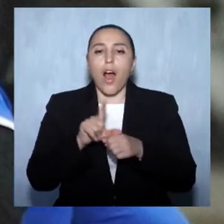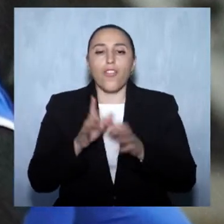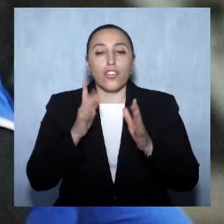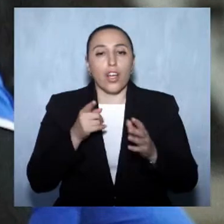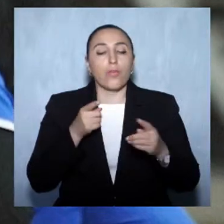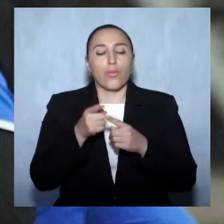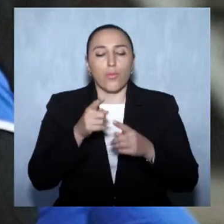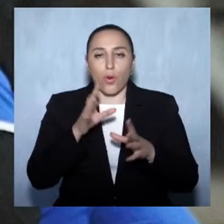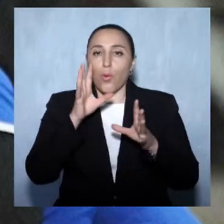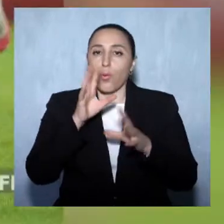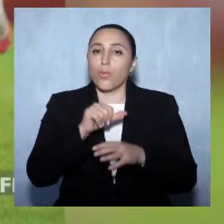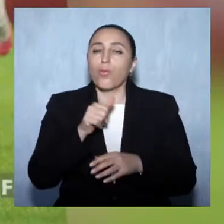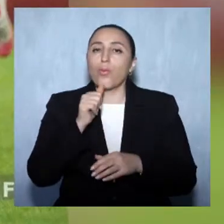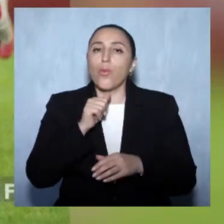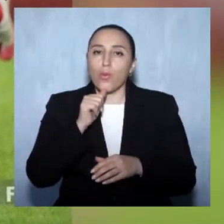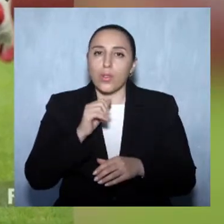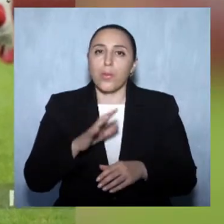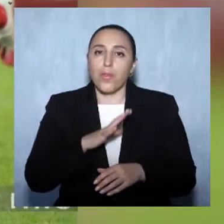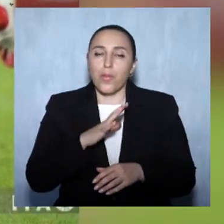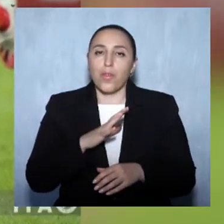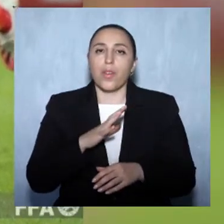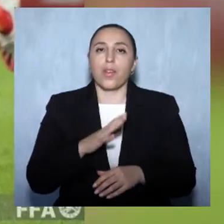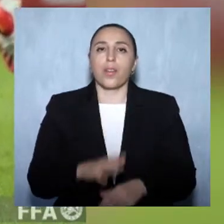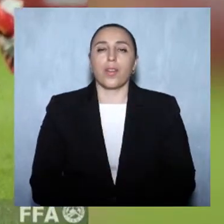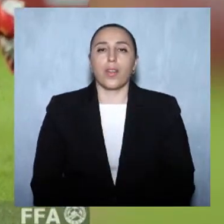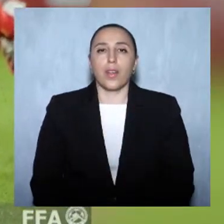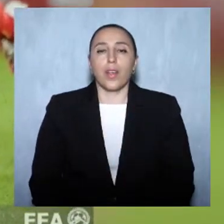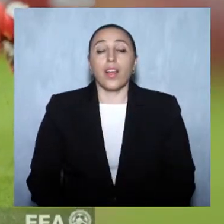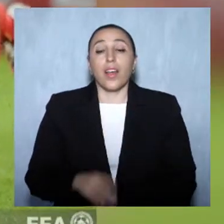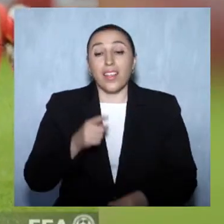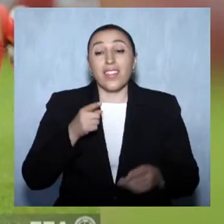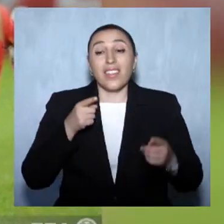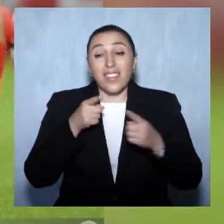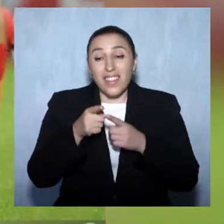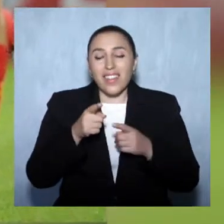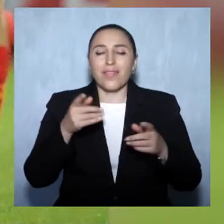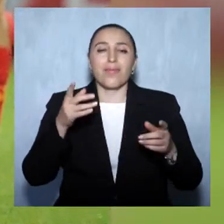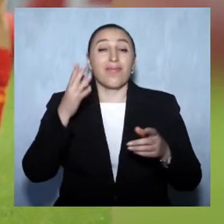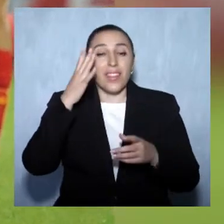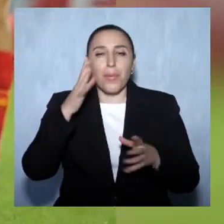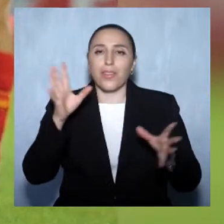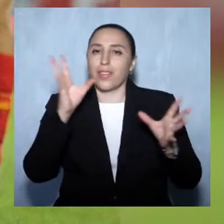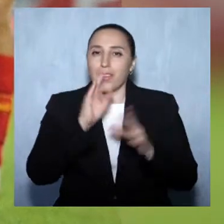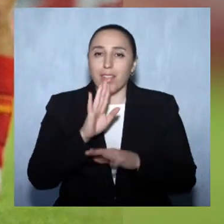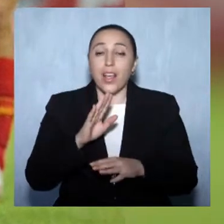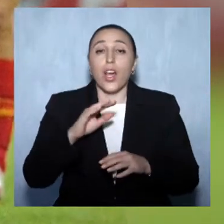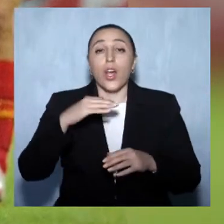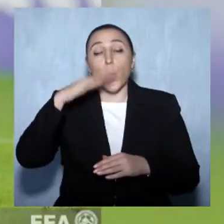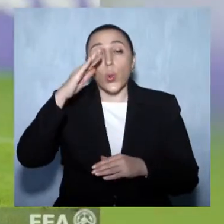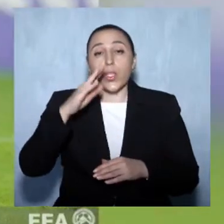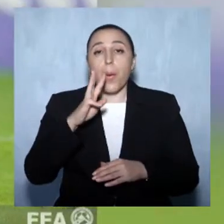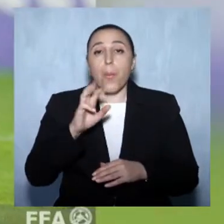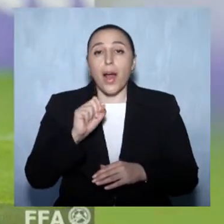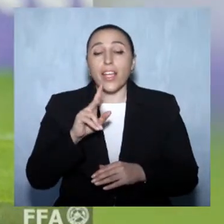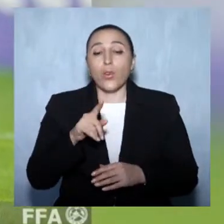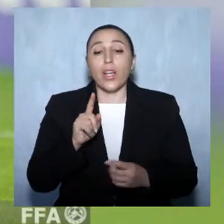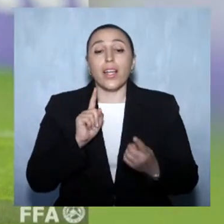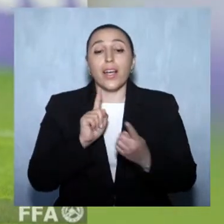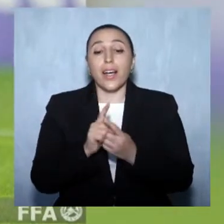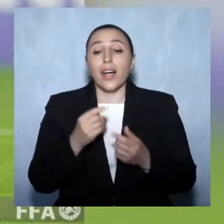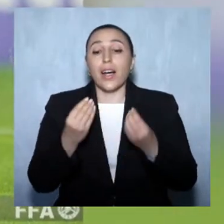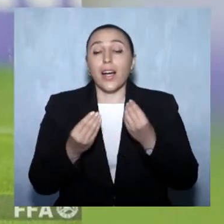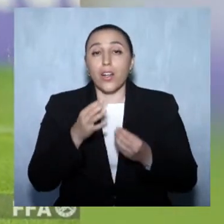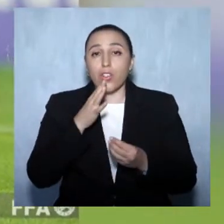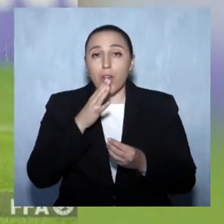Հայաստանի հավաքականը մի քանի սուր գրող անցկացրեց, որոնք կարող էին գոլով ավարտվել։ Հյուսիսային Մակեդոնիայում կայացած հանդիպմանը